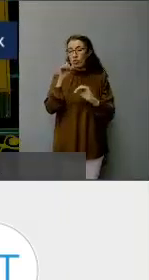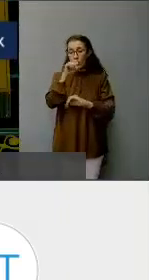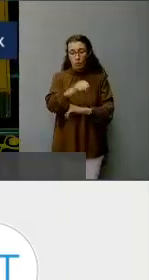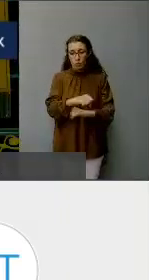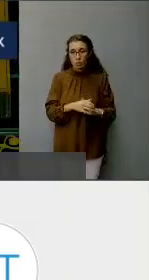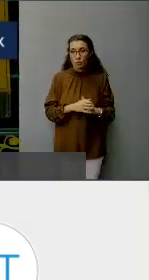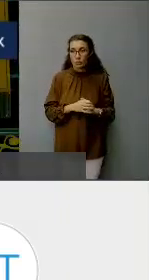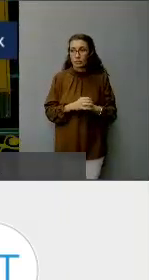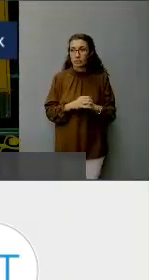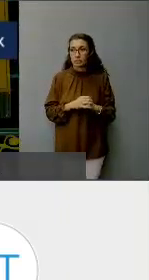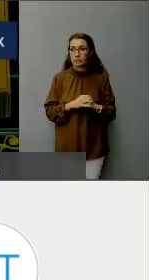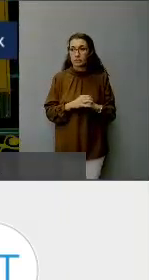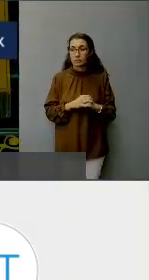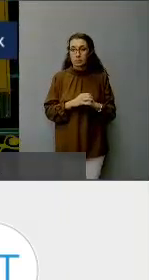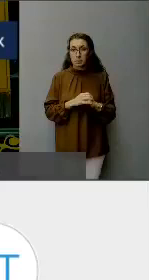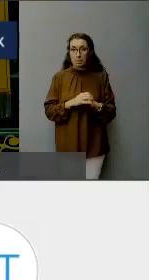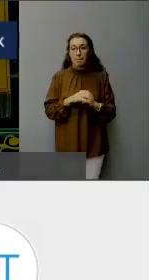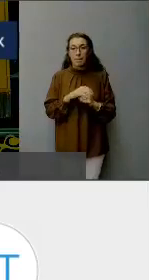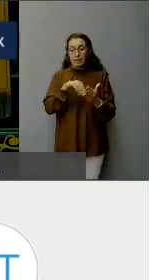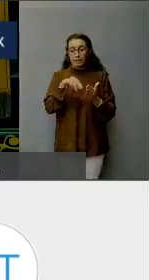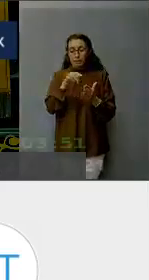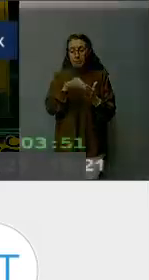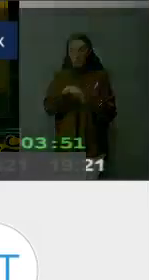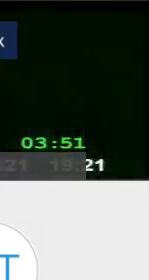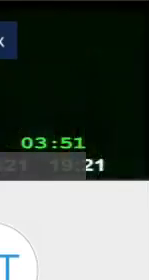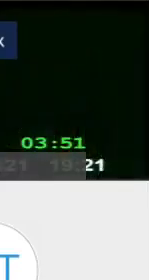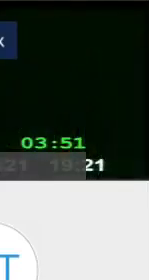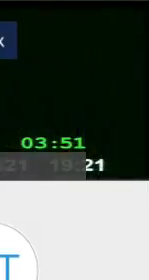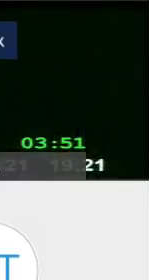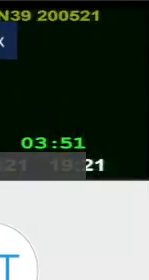giunta si vota